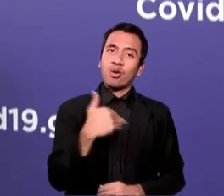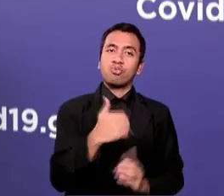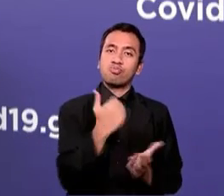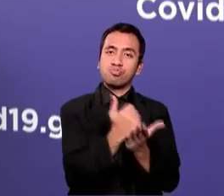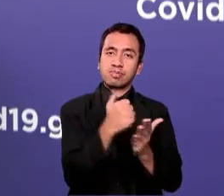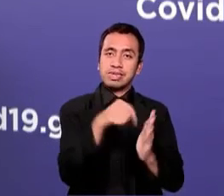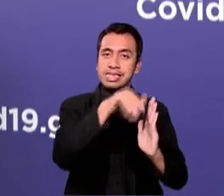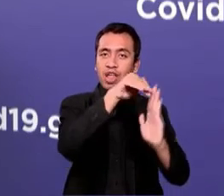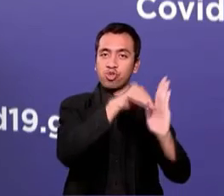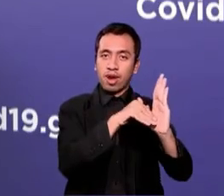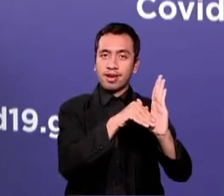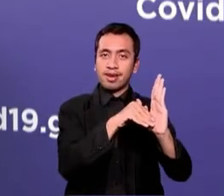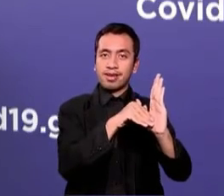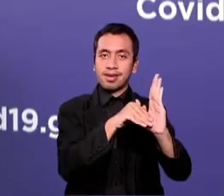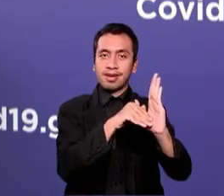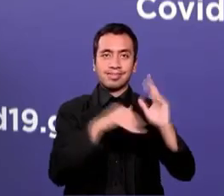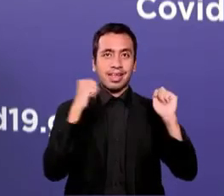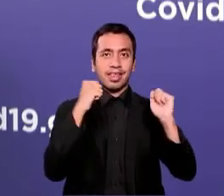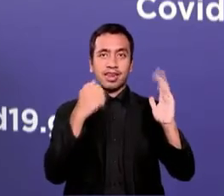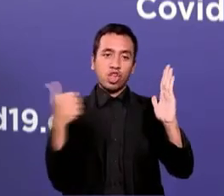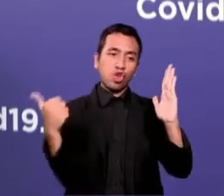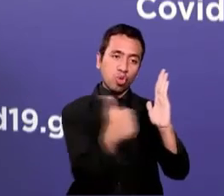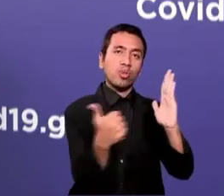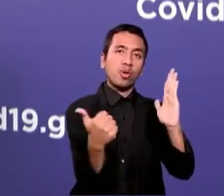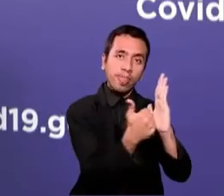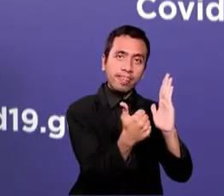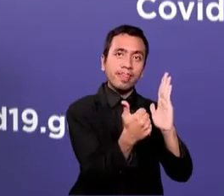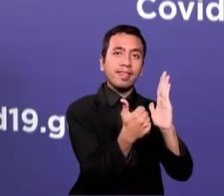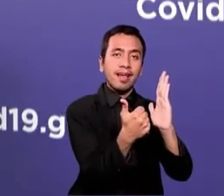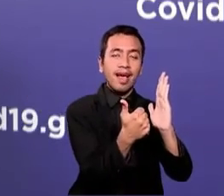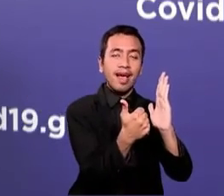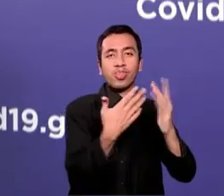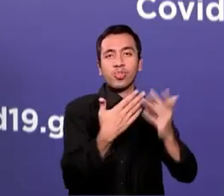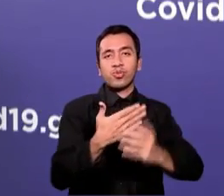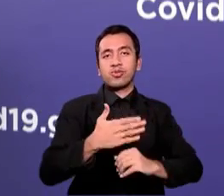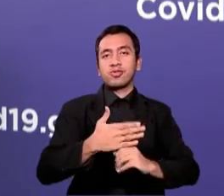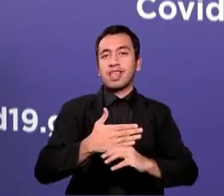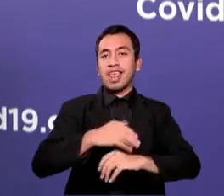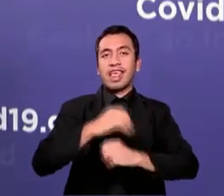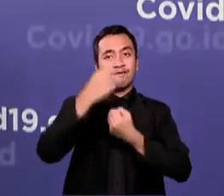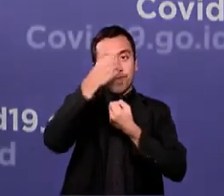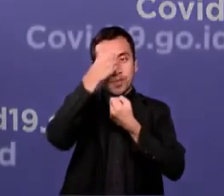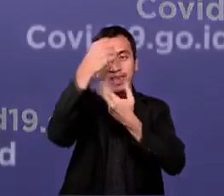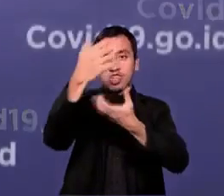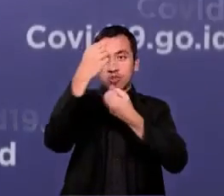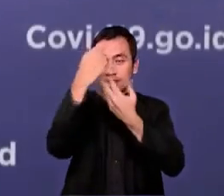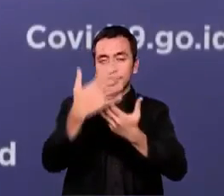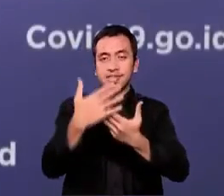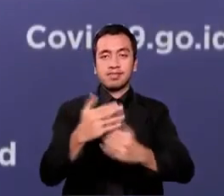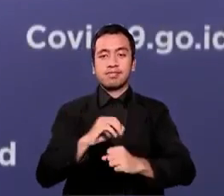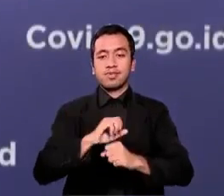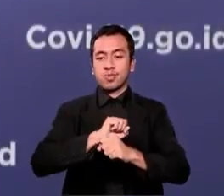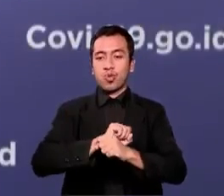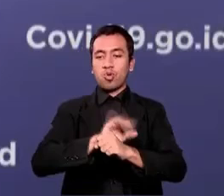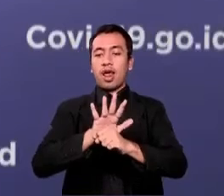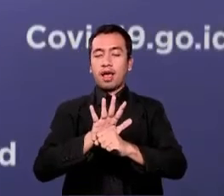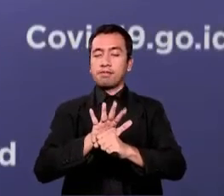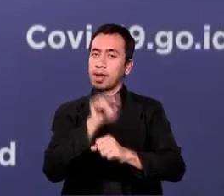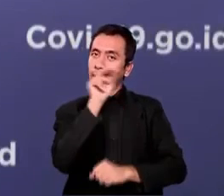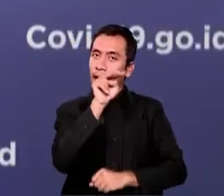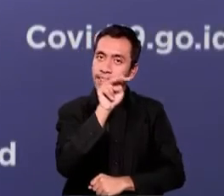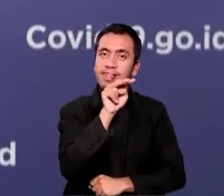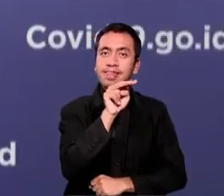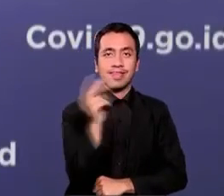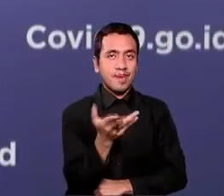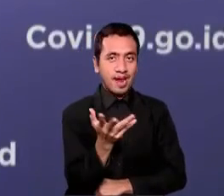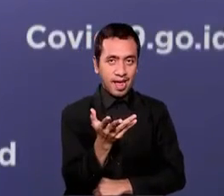kesehatan dan informasi-informasi terkait copied ini secara terus-menerus kami sudah menyediakan beberapa